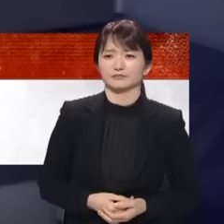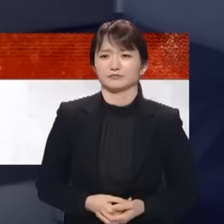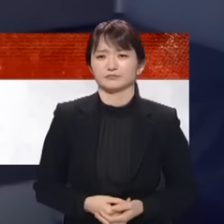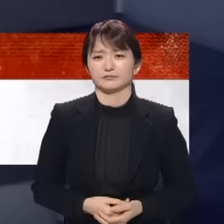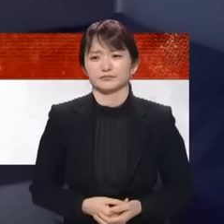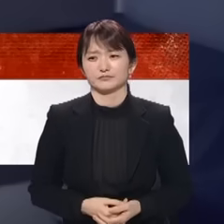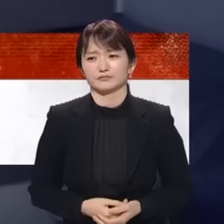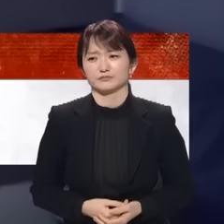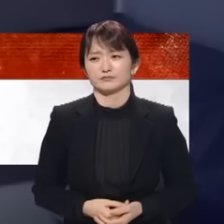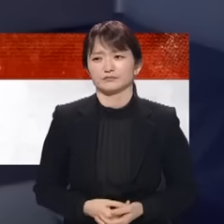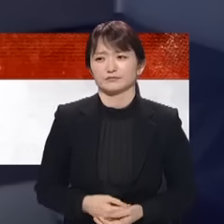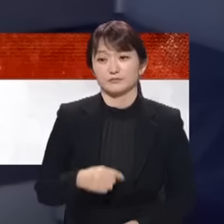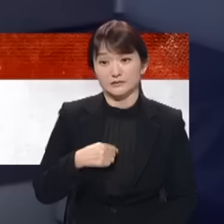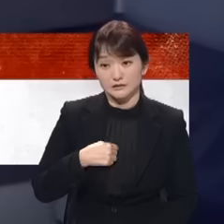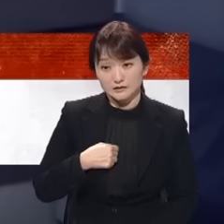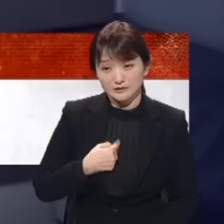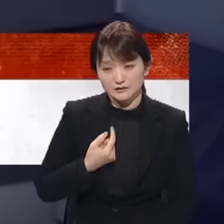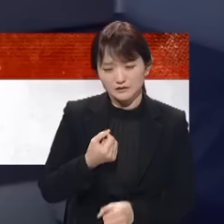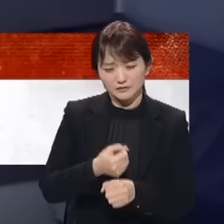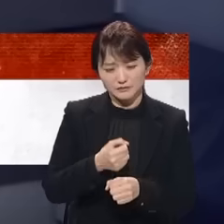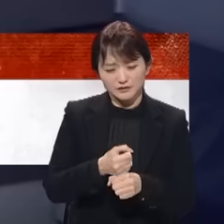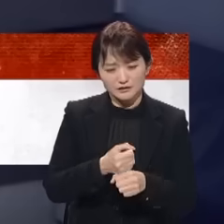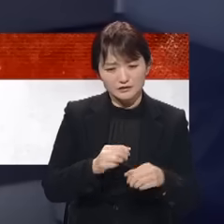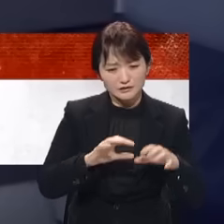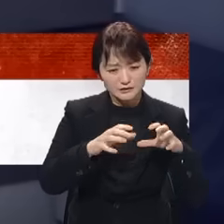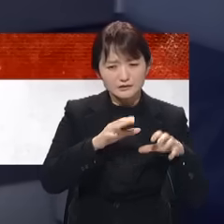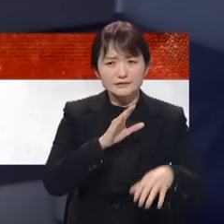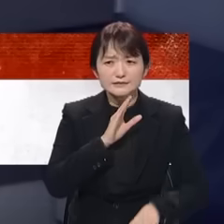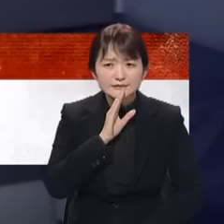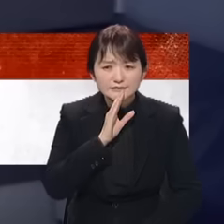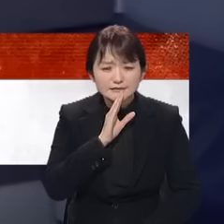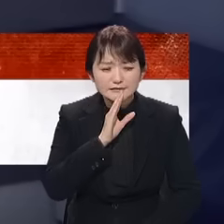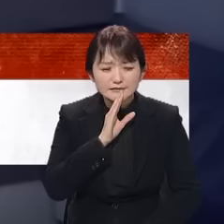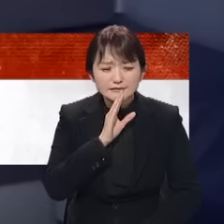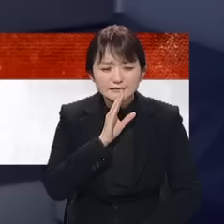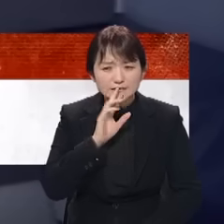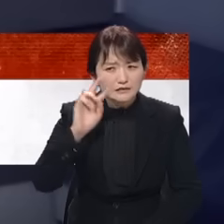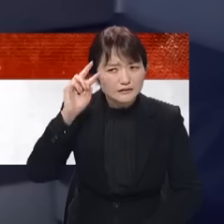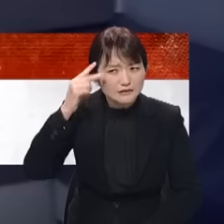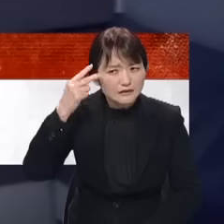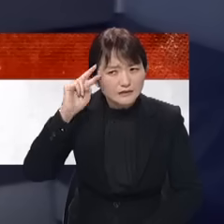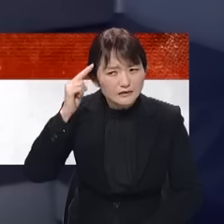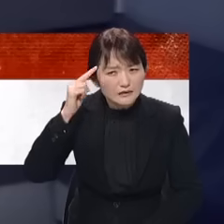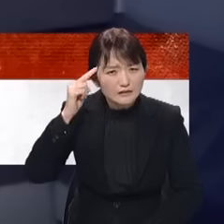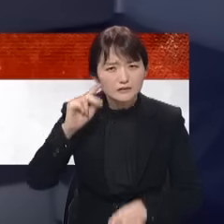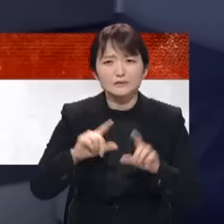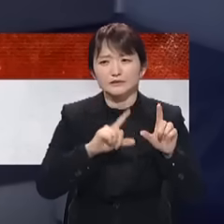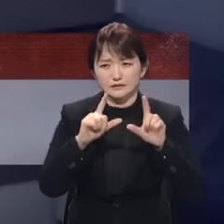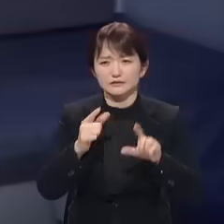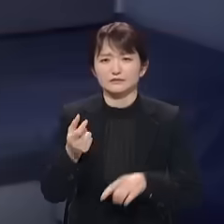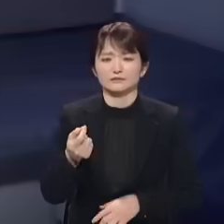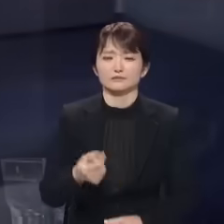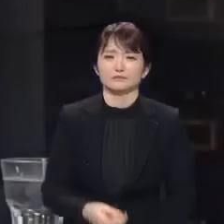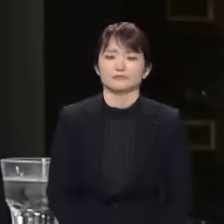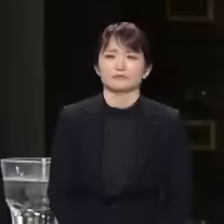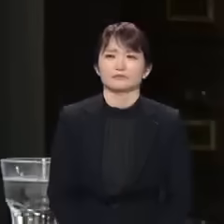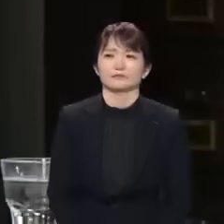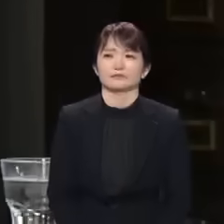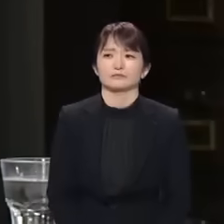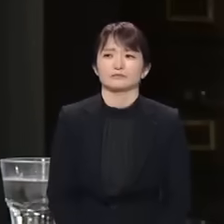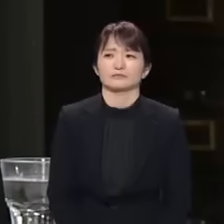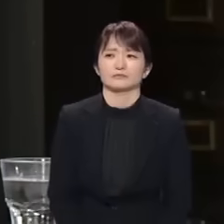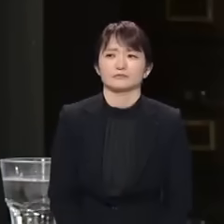종군처럼 자기가 만들어 놓은 세계가 진짜인 거라고 착각을 하면서 살기 시작하는 것 같더라고요.